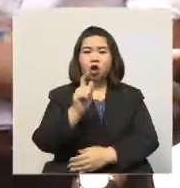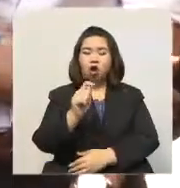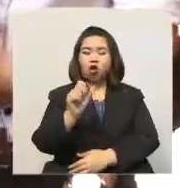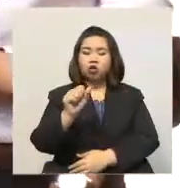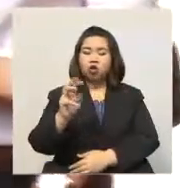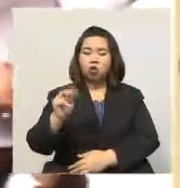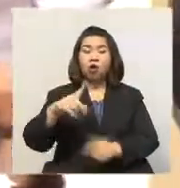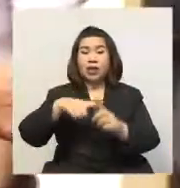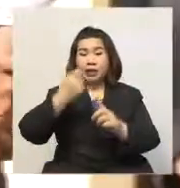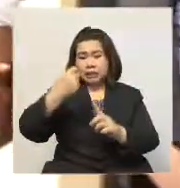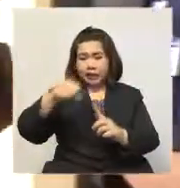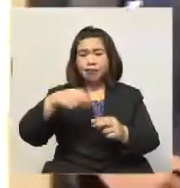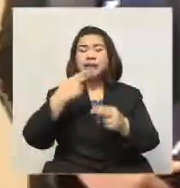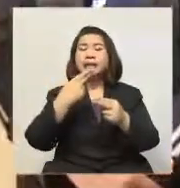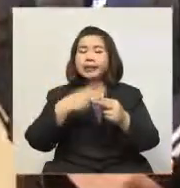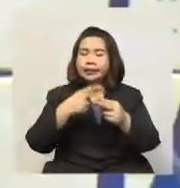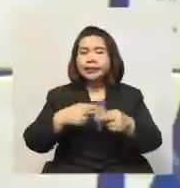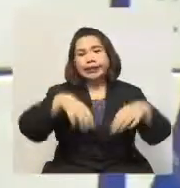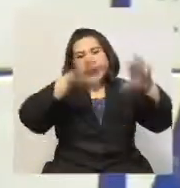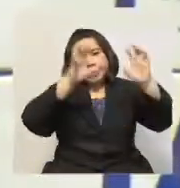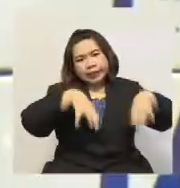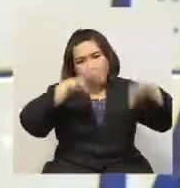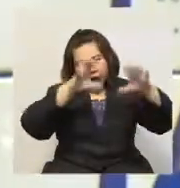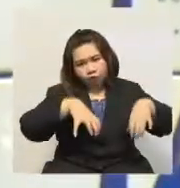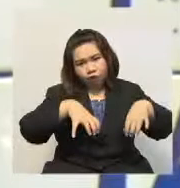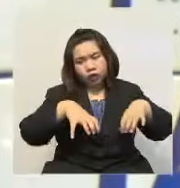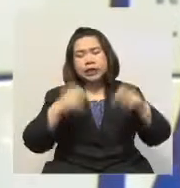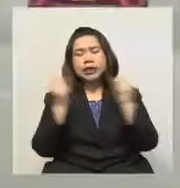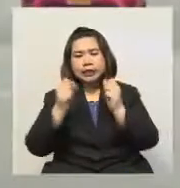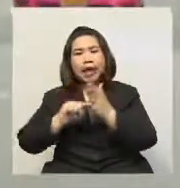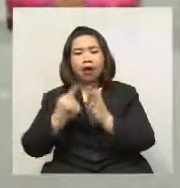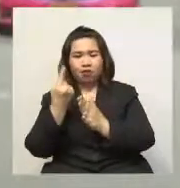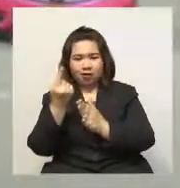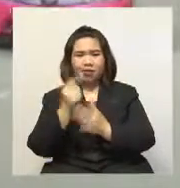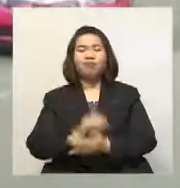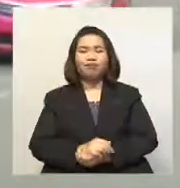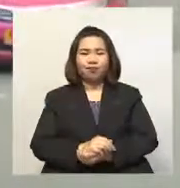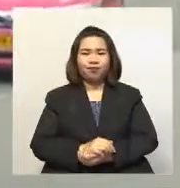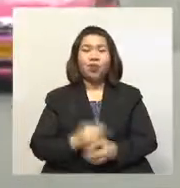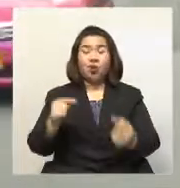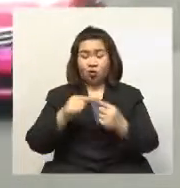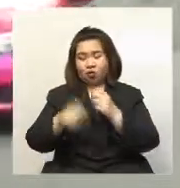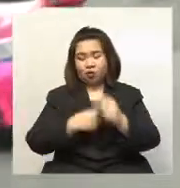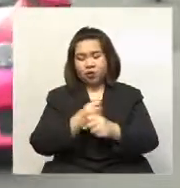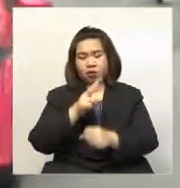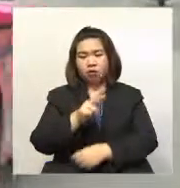คมที่ใช้ชื่อว่าตากฝนต้นหนาวเพื่อเป็นการกระตุ้นการท่องเที่ยวในช่วงปล